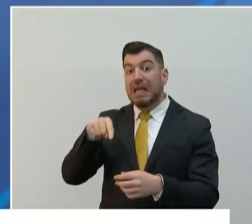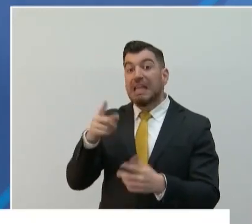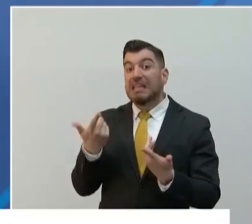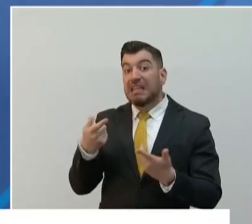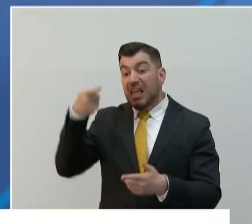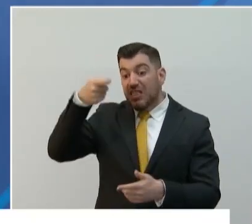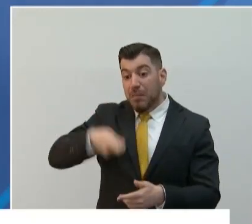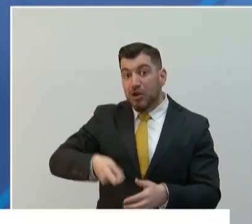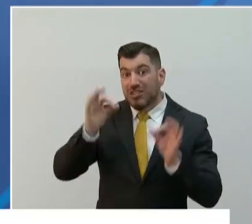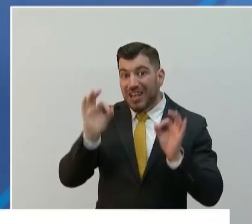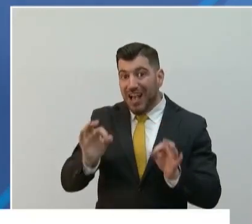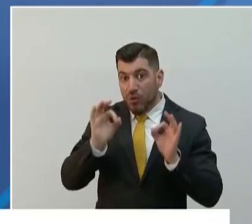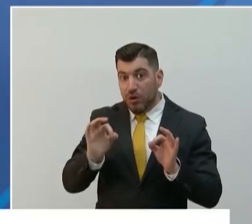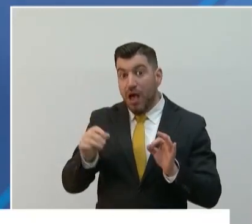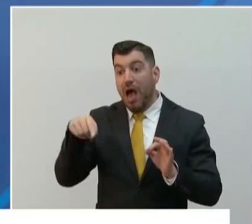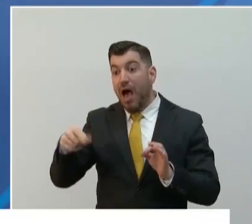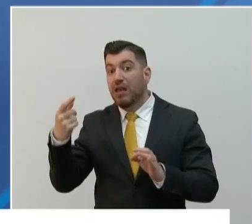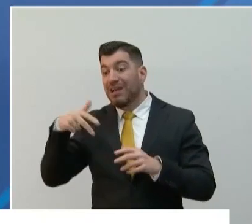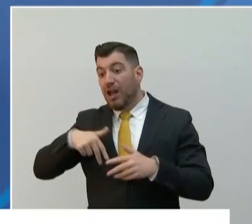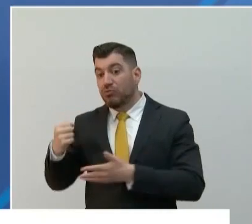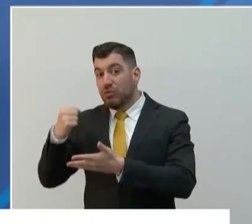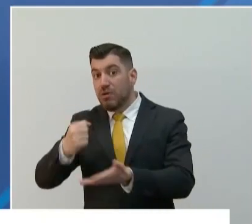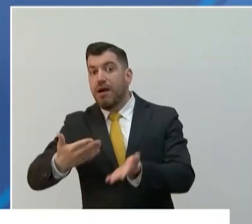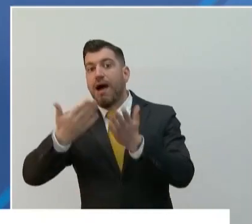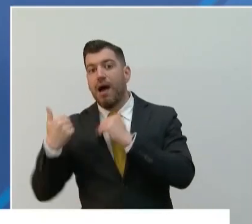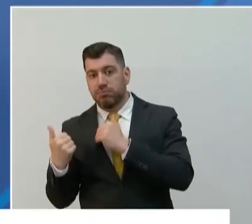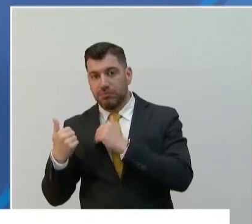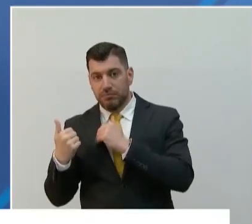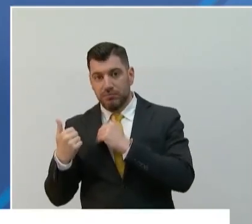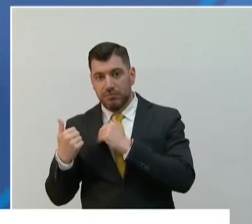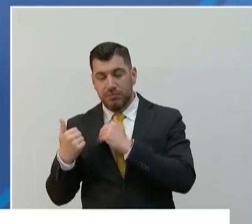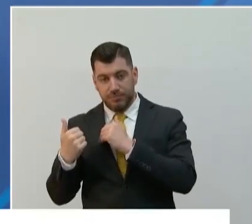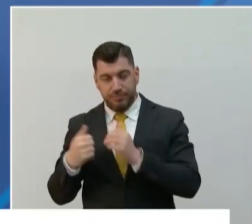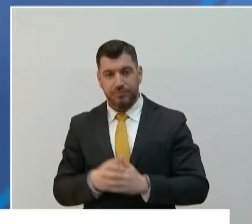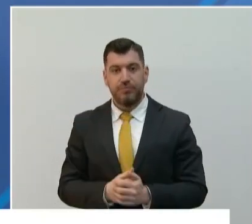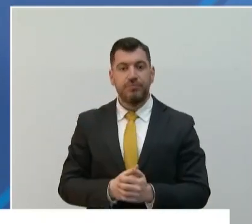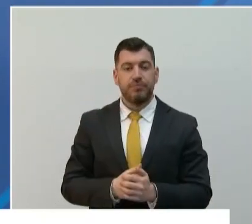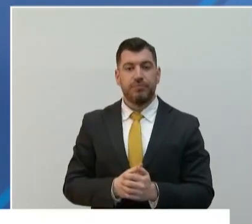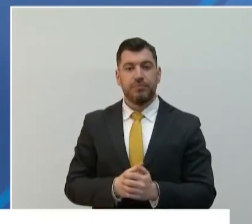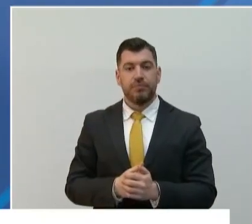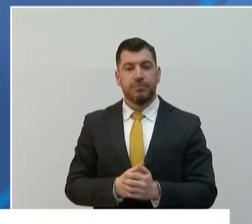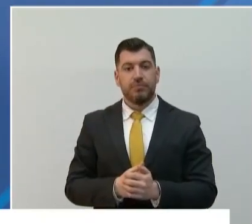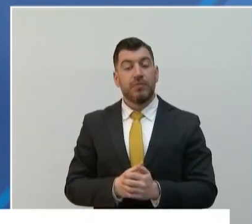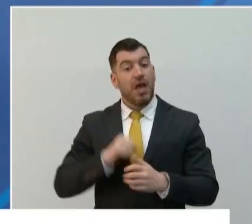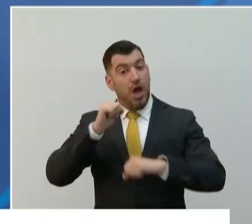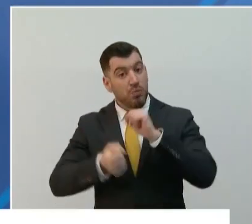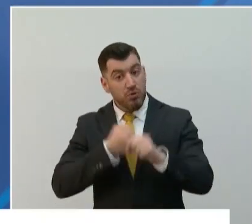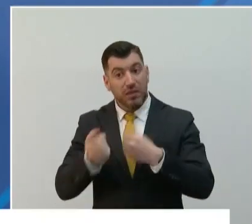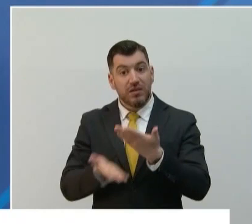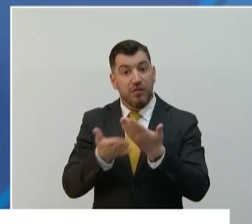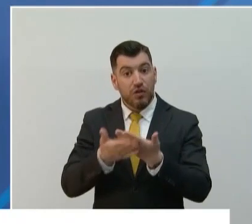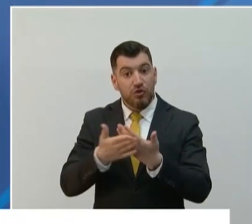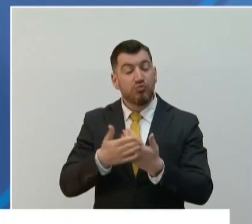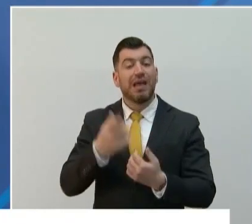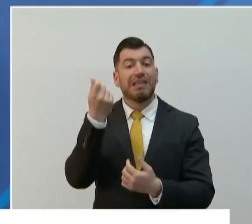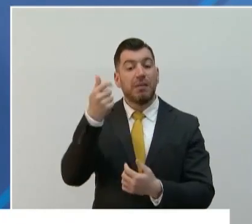υπήρχε η σημαντική κρατική επιδότηση. Έχει υπάρξει επίσης μια συγκράτηση στις τιμές των καυσίμων και το κύριο μας μέλημα, θα σας